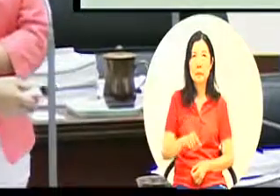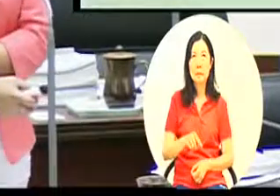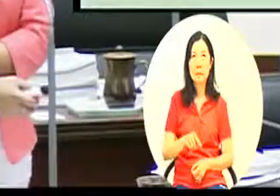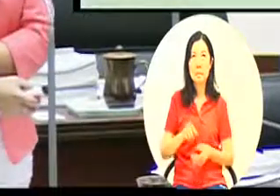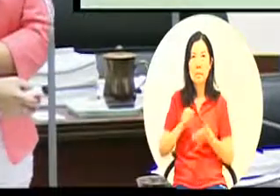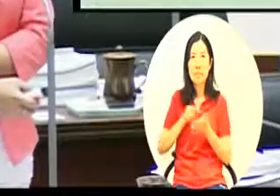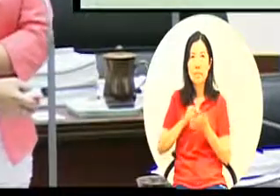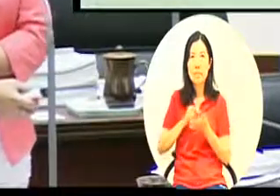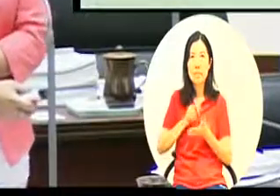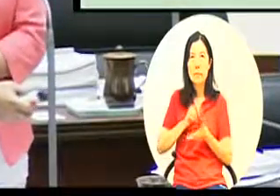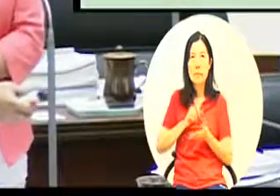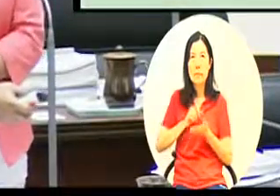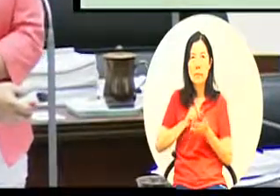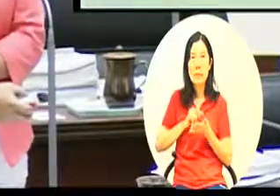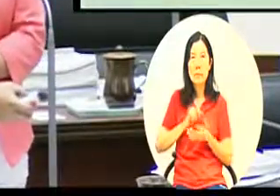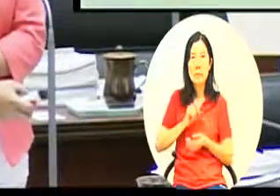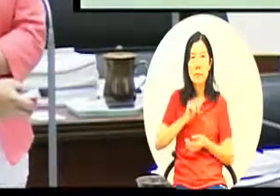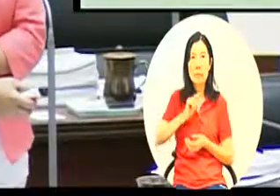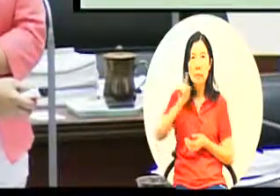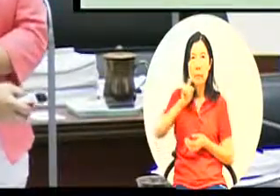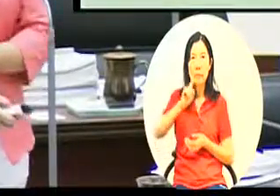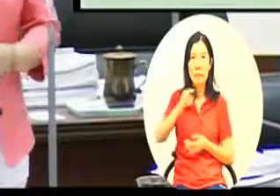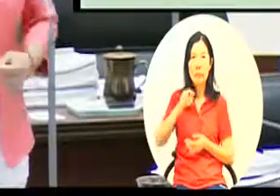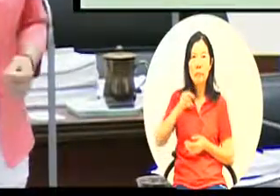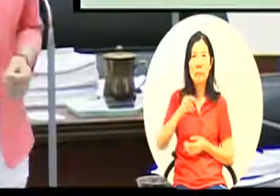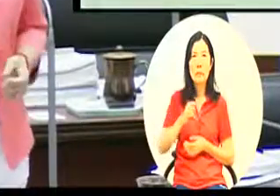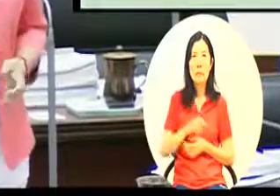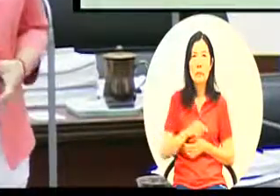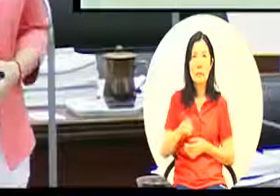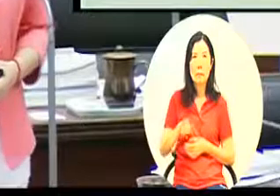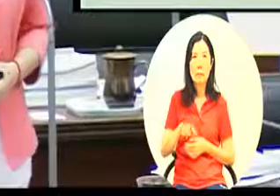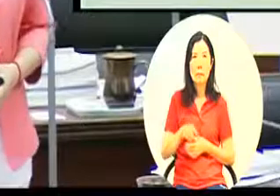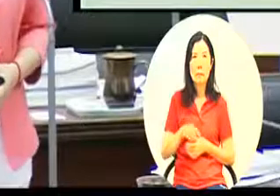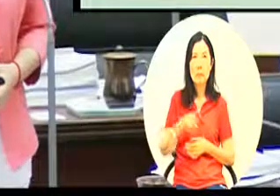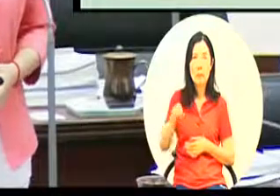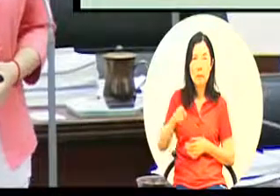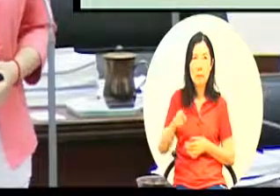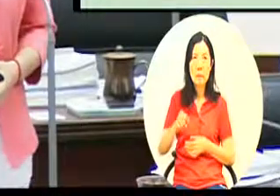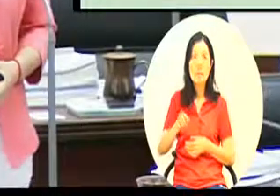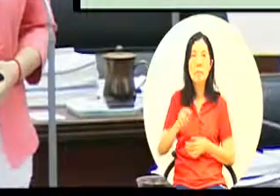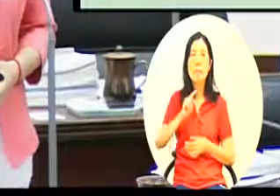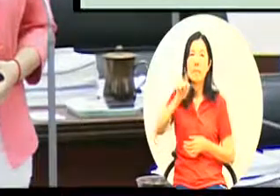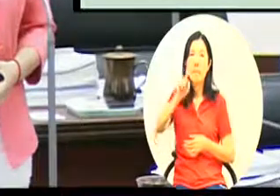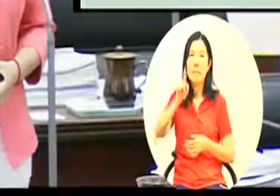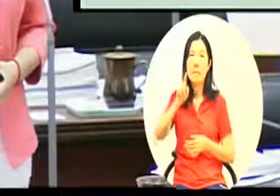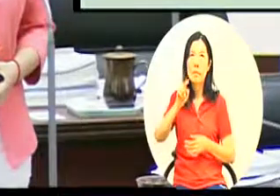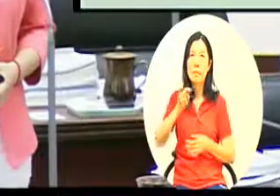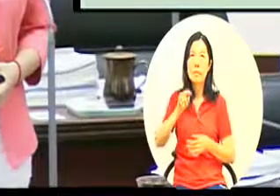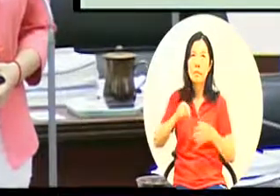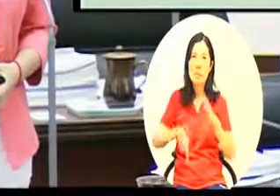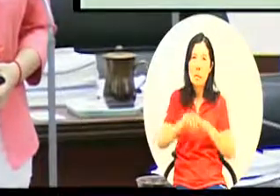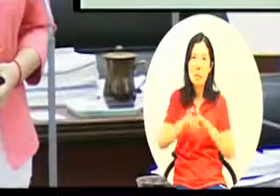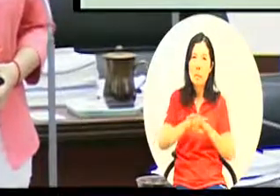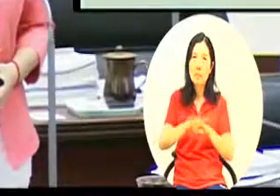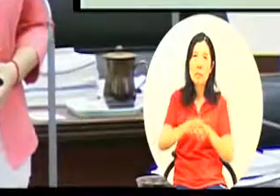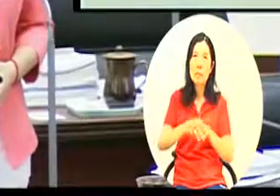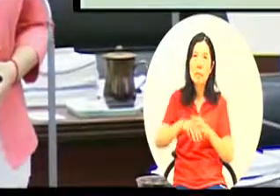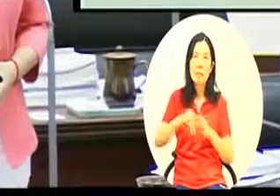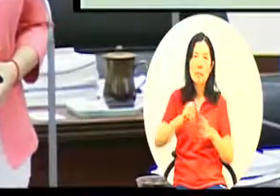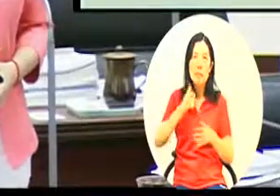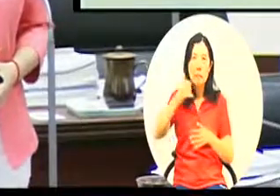呢，根据选民跟我陈情，他们是被检举了将近200通电